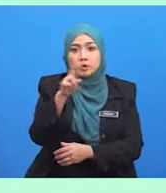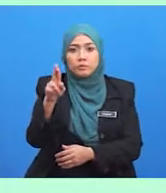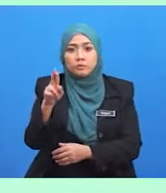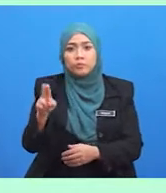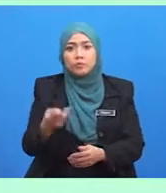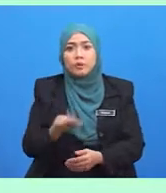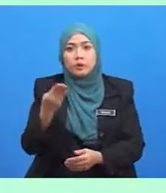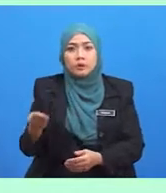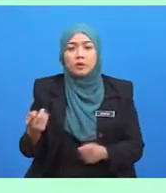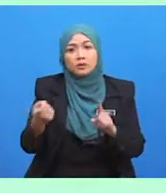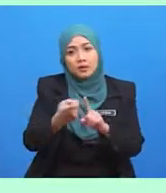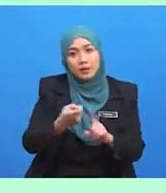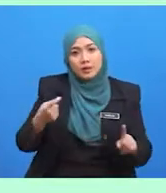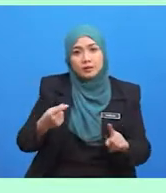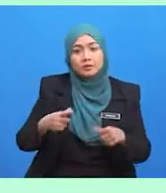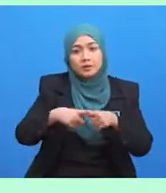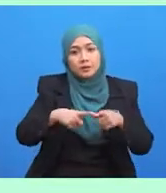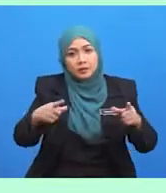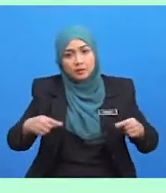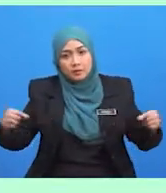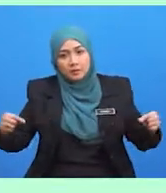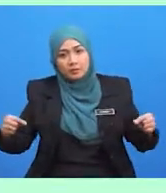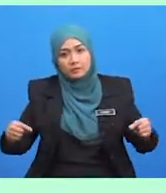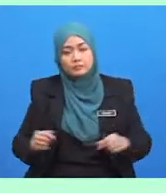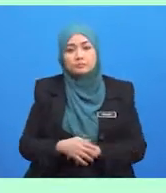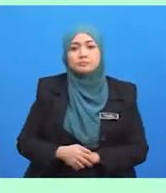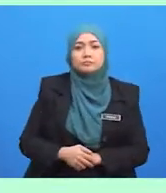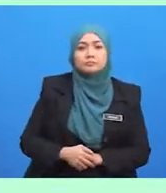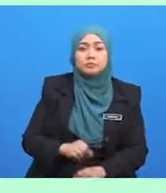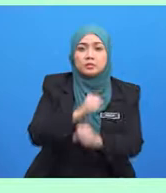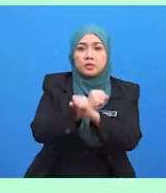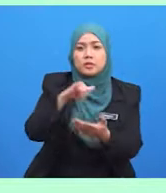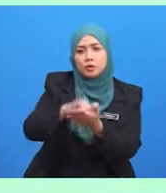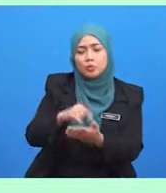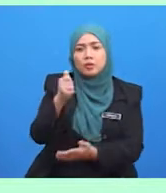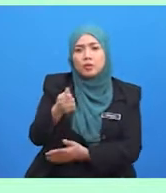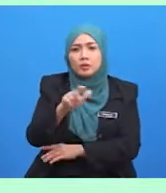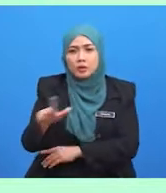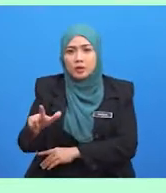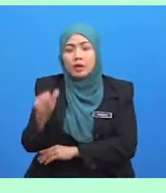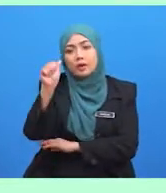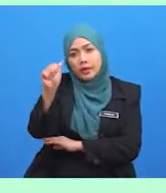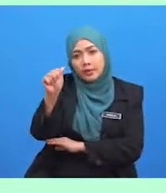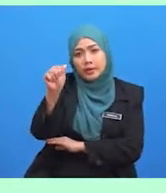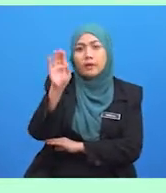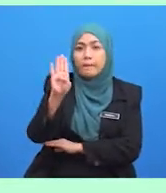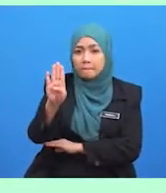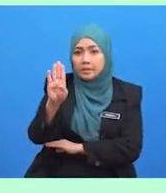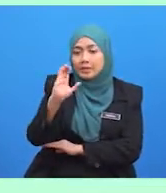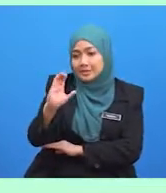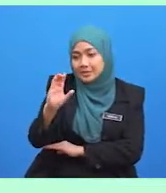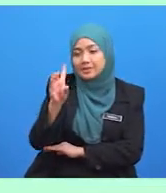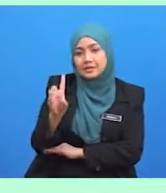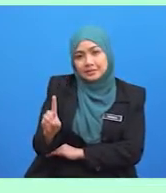barang elektrik dari Jepun. Sekatan tersebut ialah A. Tarif, B. Kuota, C.